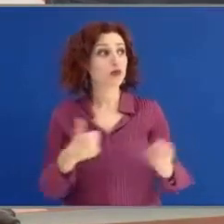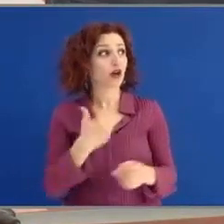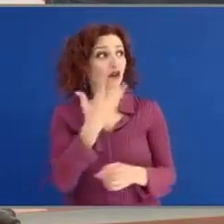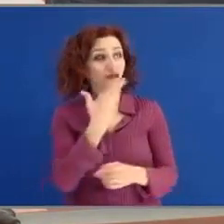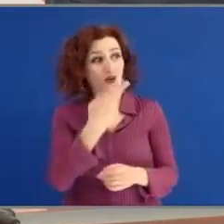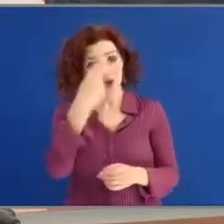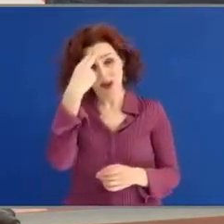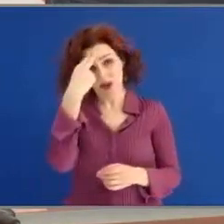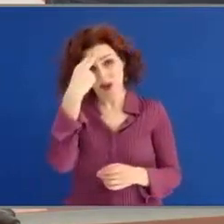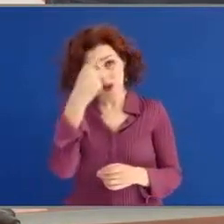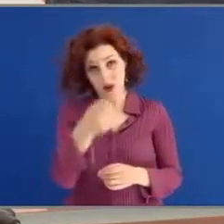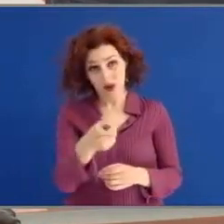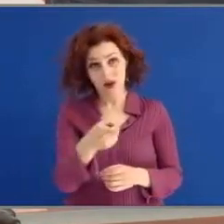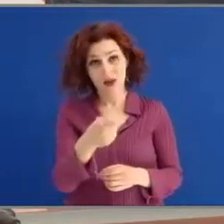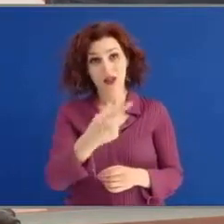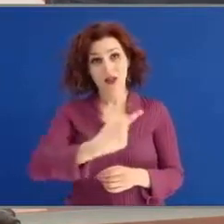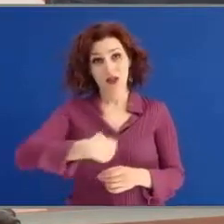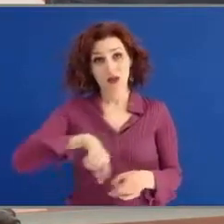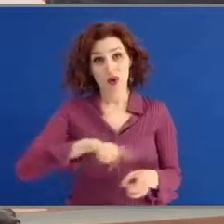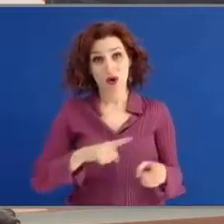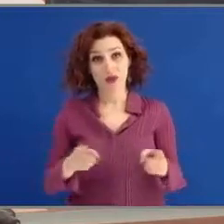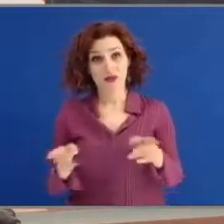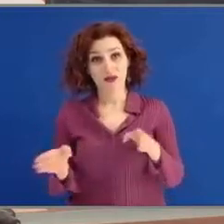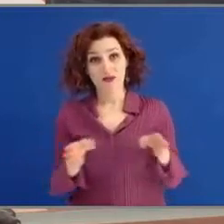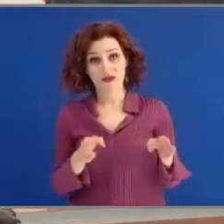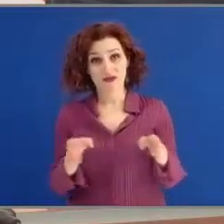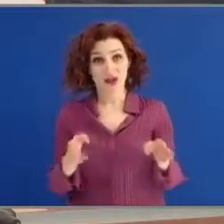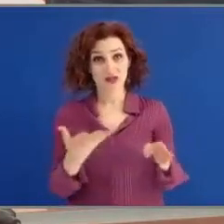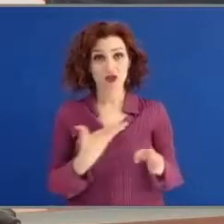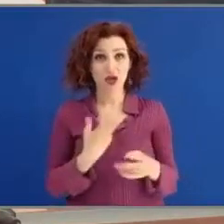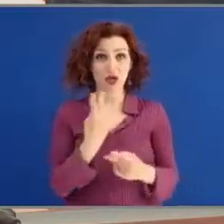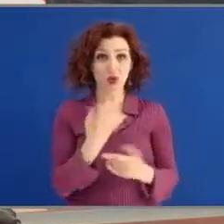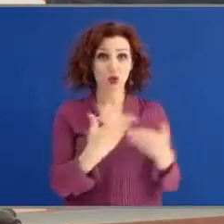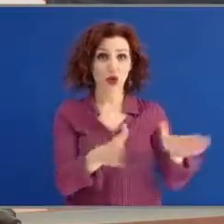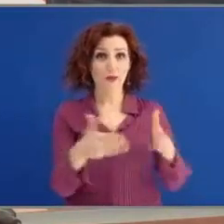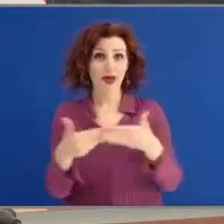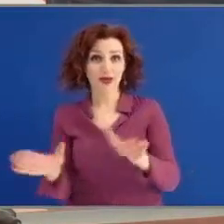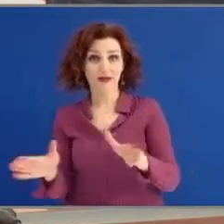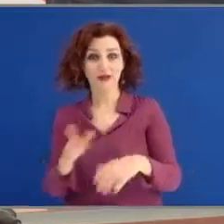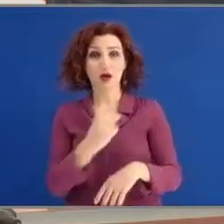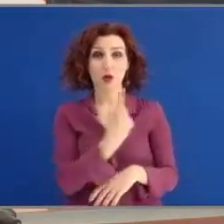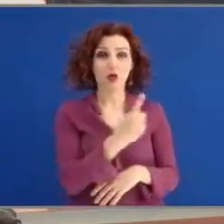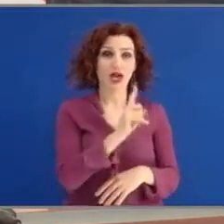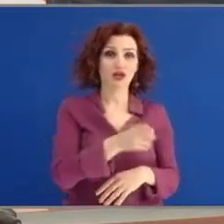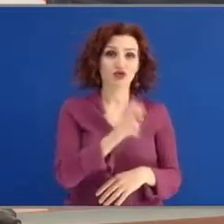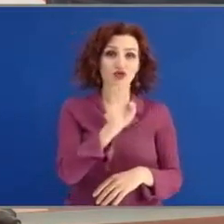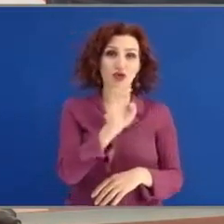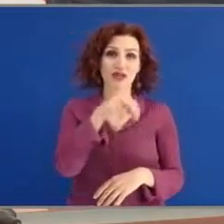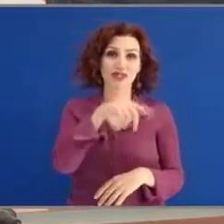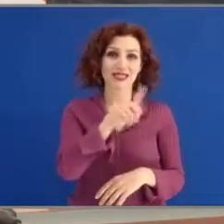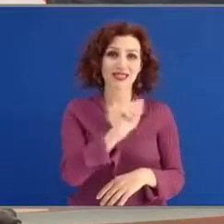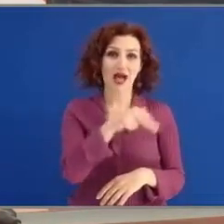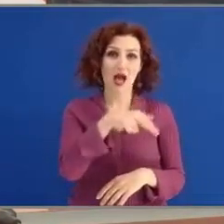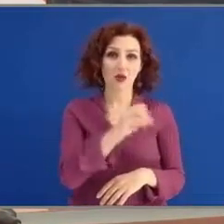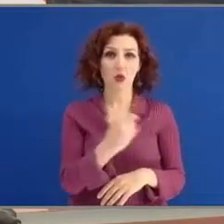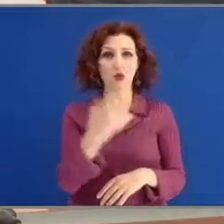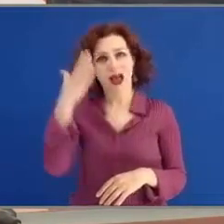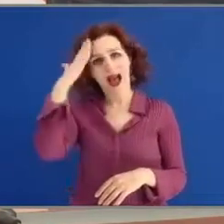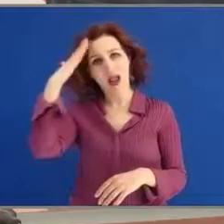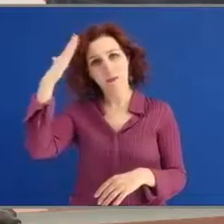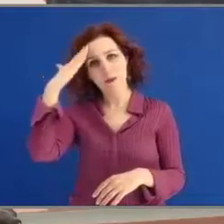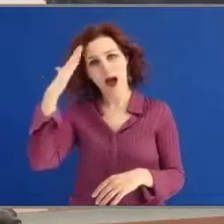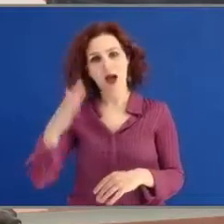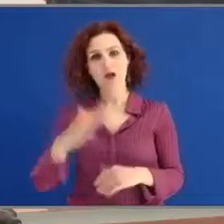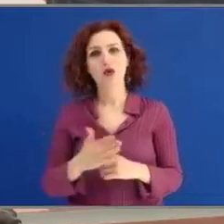noi abbiamo aperto due RSA pubbliche, una a Genzano e una ad Albano, recuperando ex